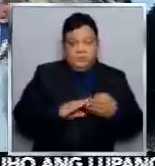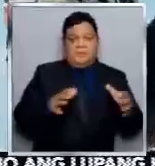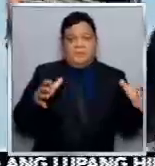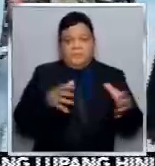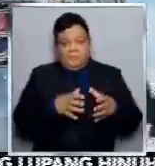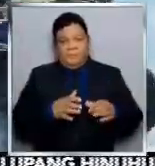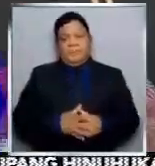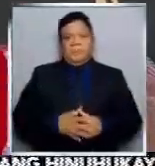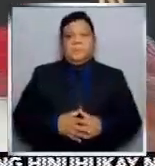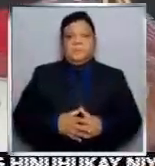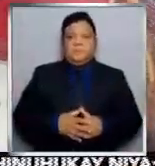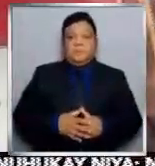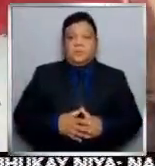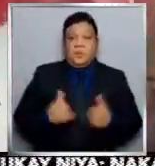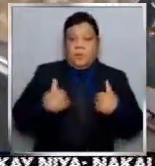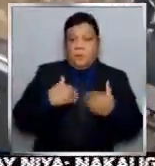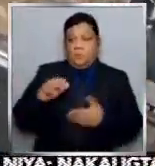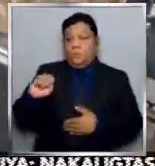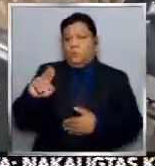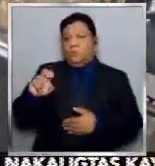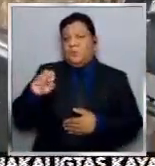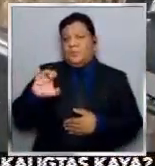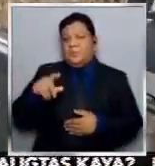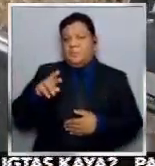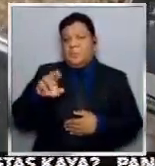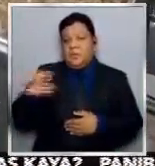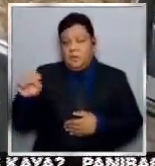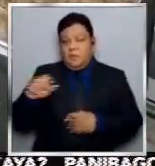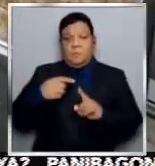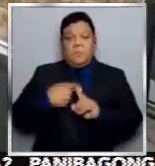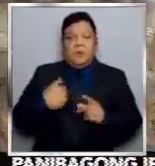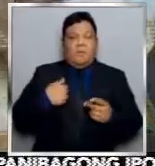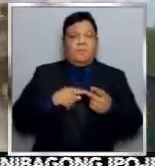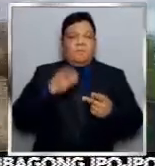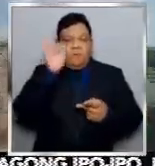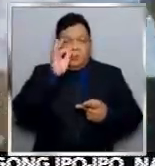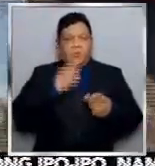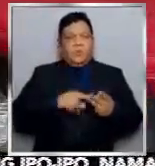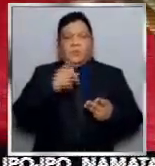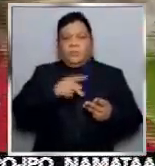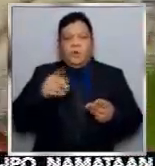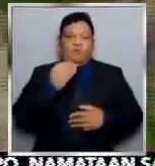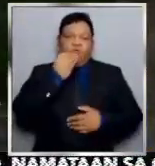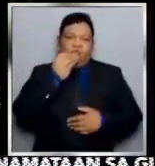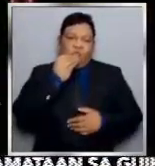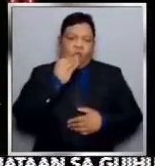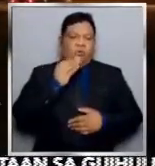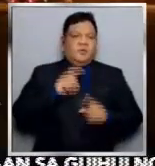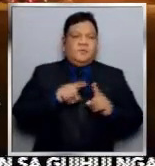Bukod sa Music Fest, na-enjoy rin ng mga turista ang Filipino at Kapampangan food cuisine na ibinida sa mga booth sa